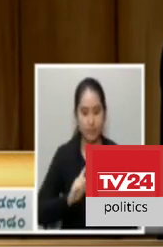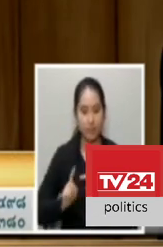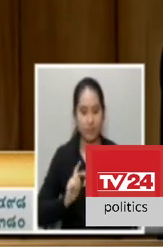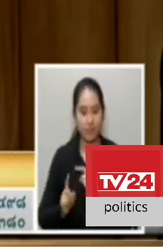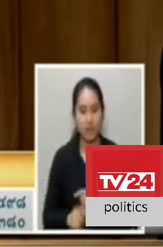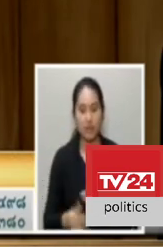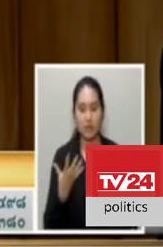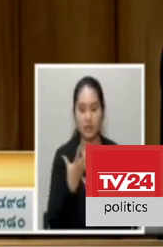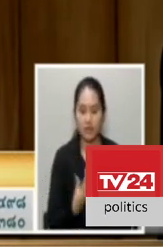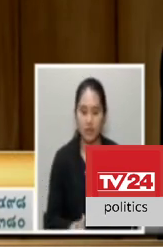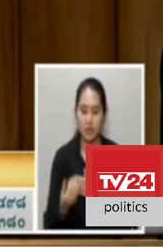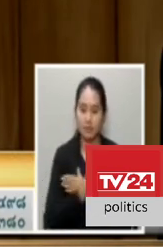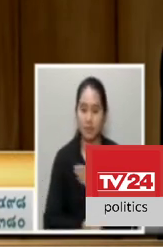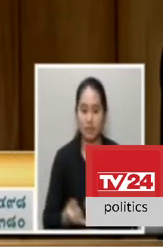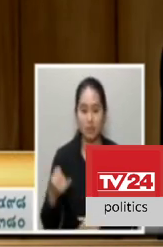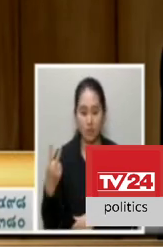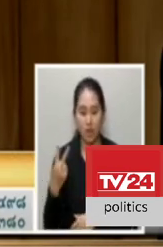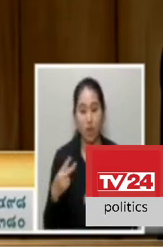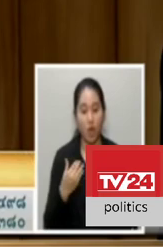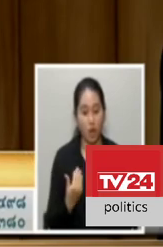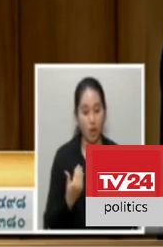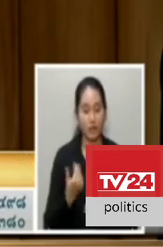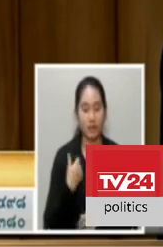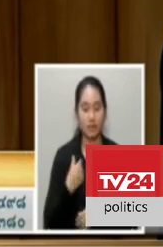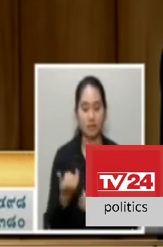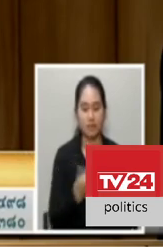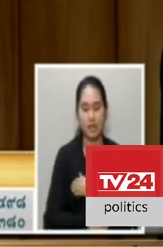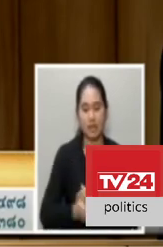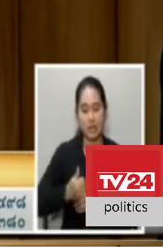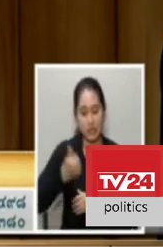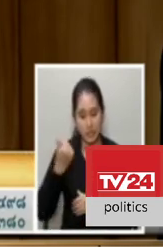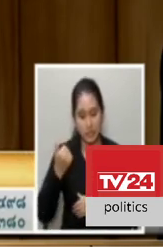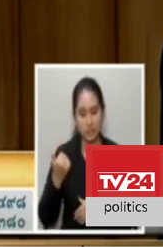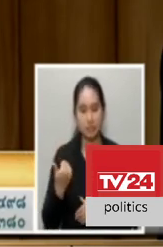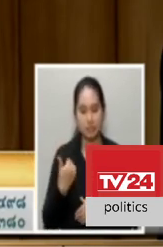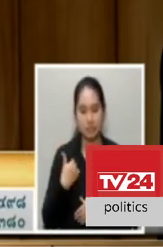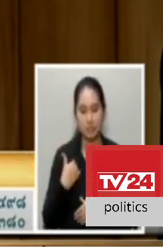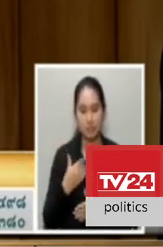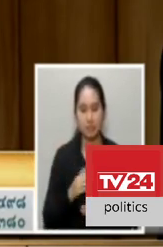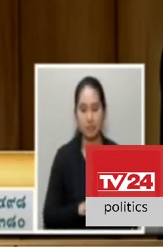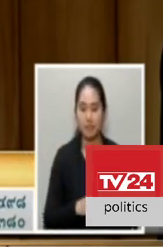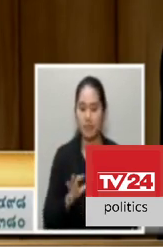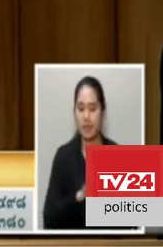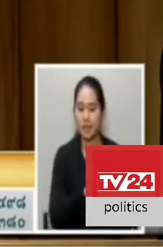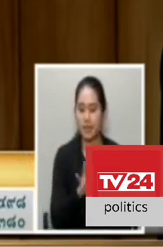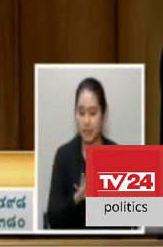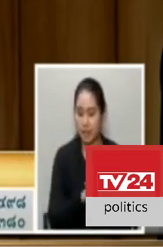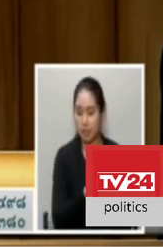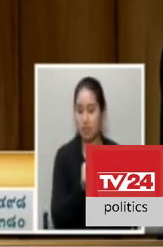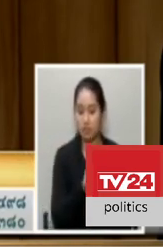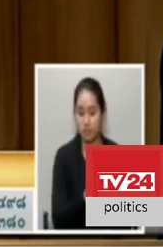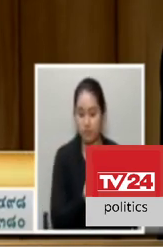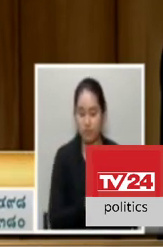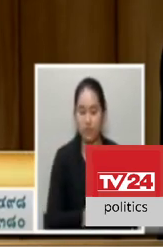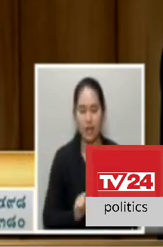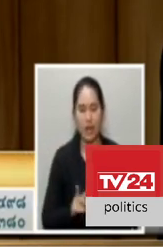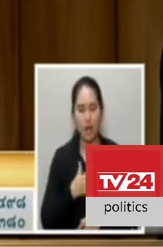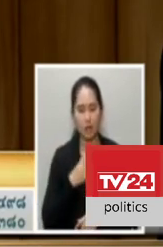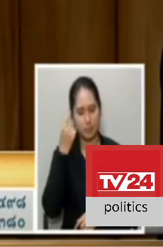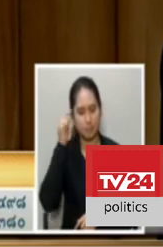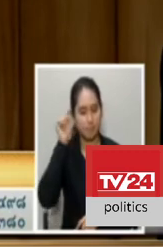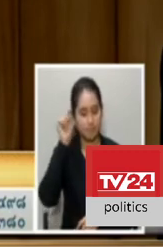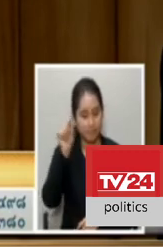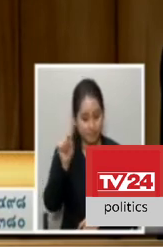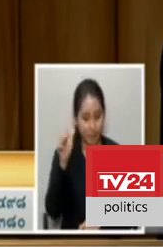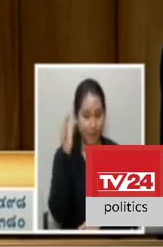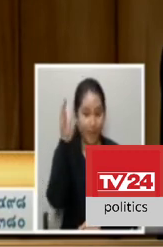นาดาหรือเม็กซิโกในขณะที่ประเทศอื่นๆเรามีบัตรและทรงเราอยู่แล้วก็ตามนะแต่เราต้องมองไปข้างหน้า